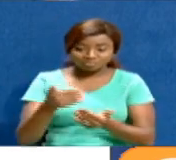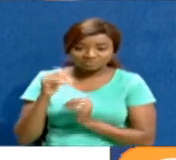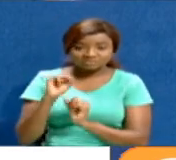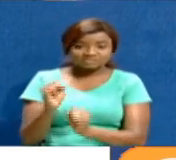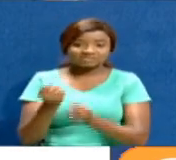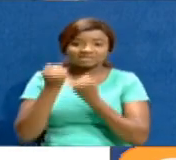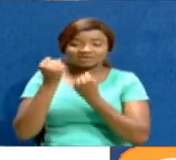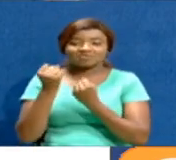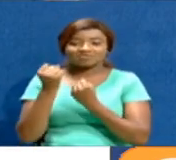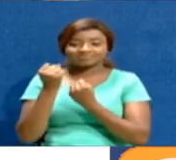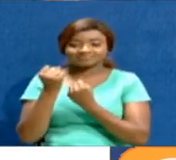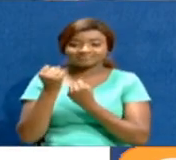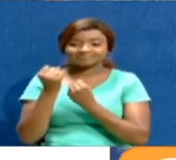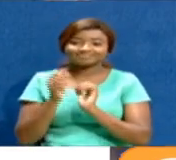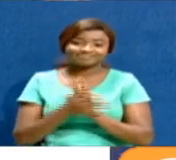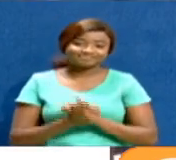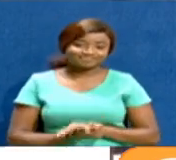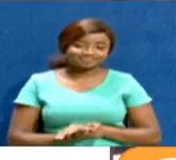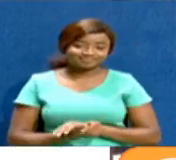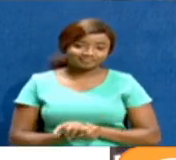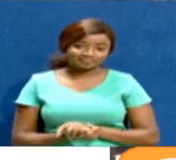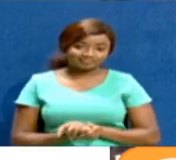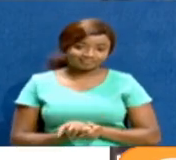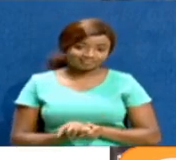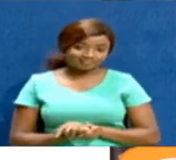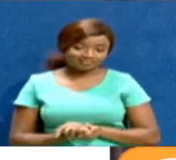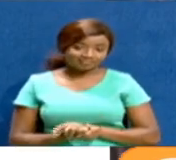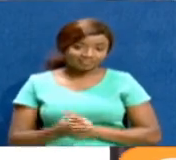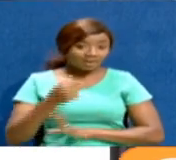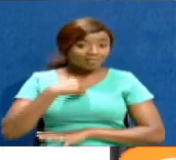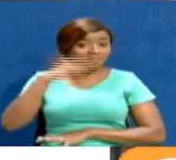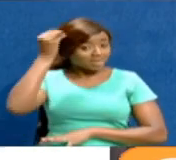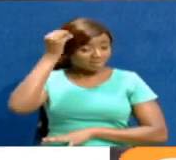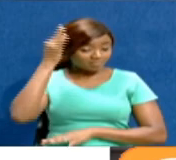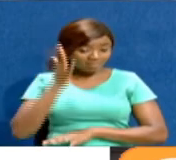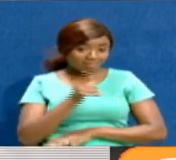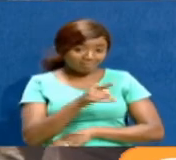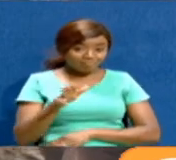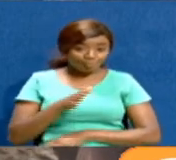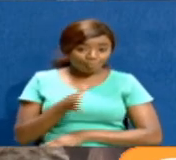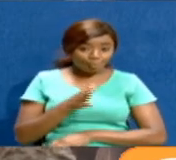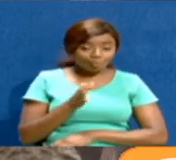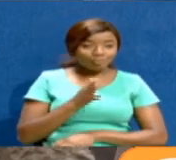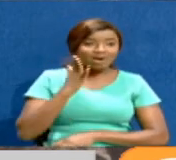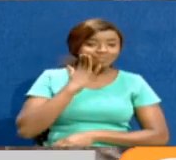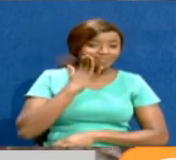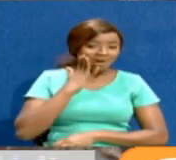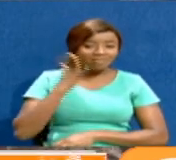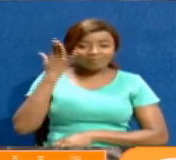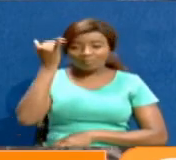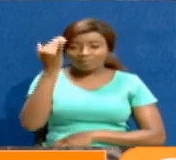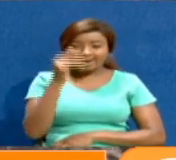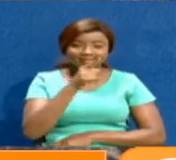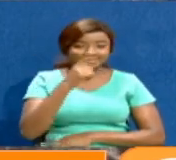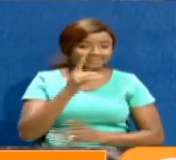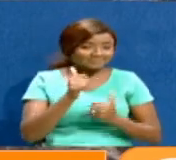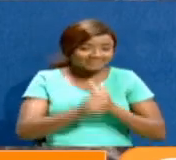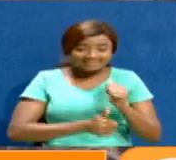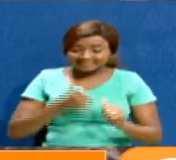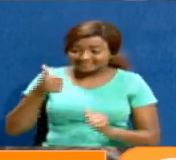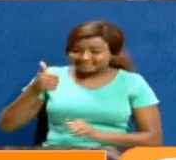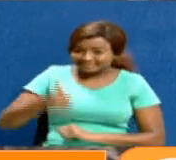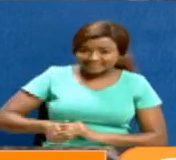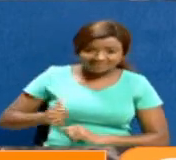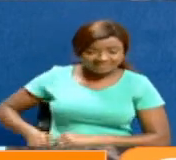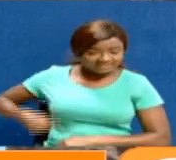amweka mahala pema peponi. I remember Mama because of her generosity